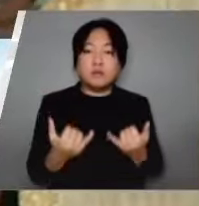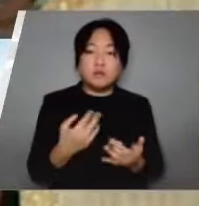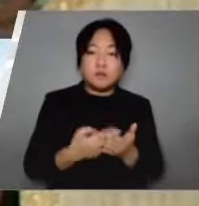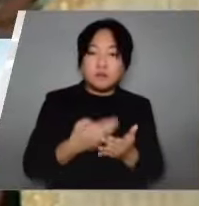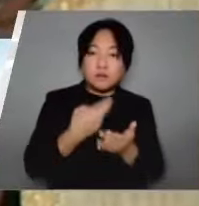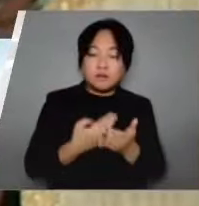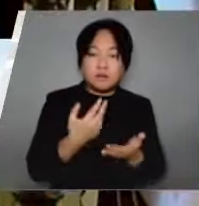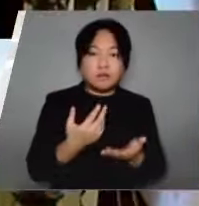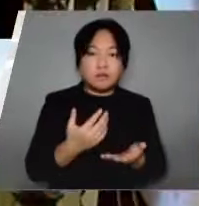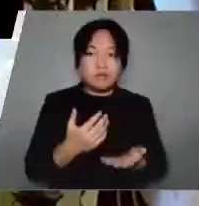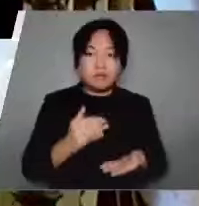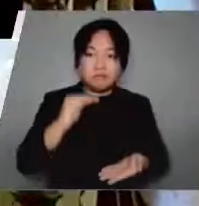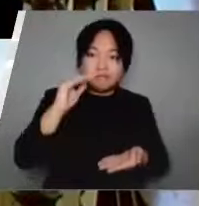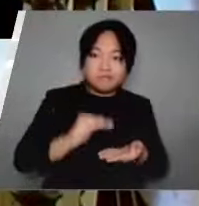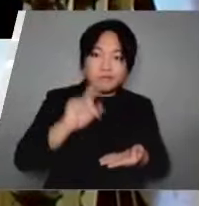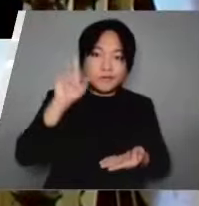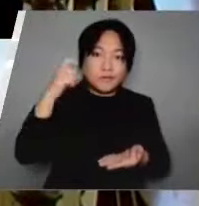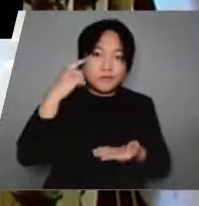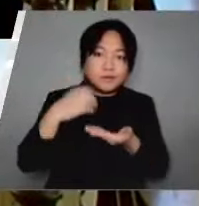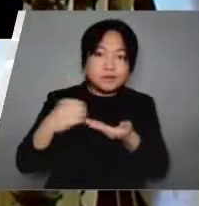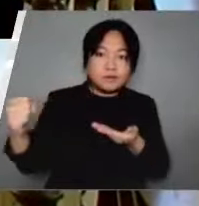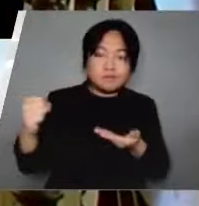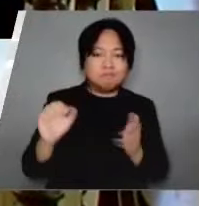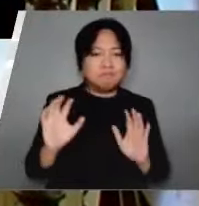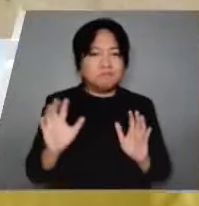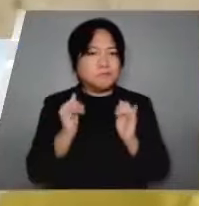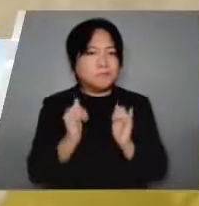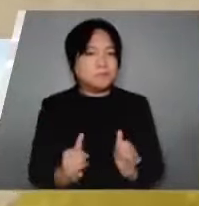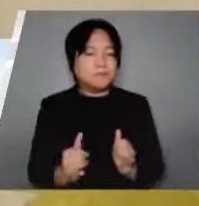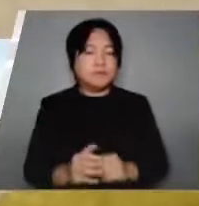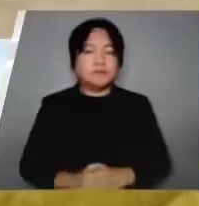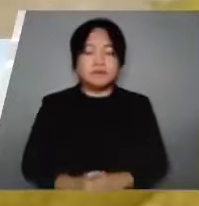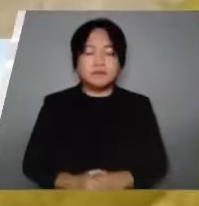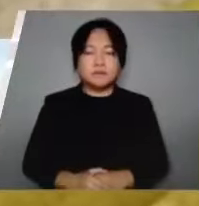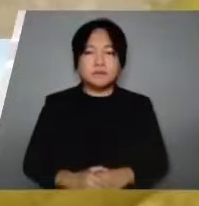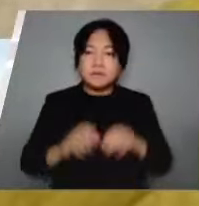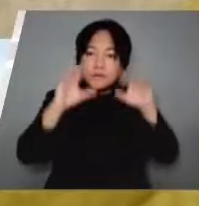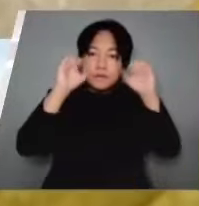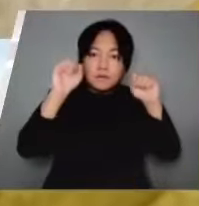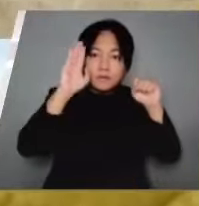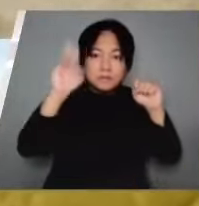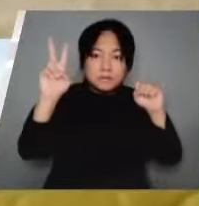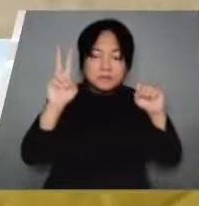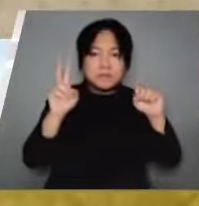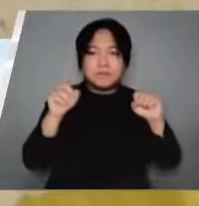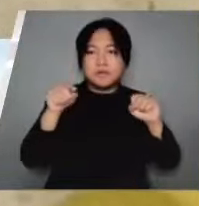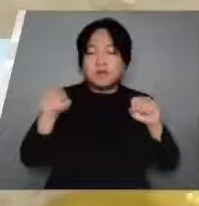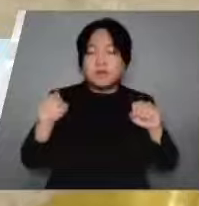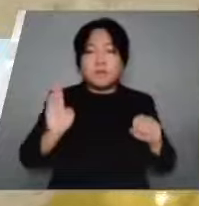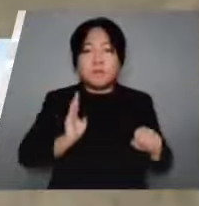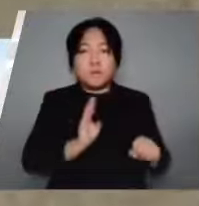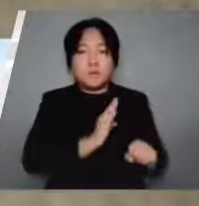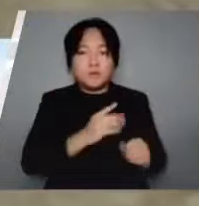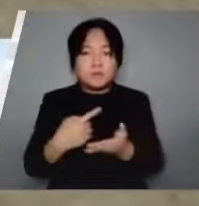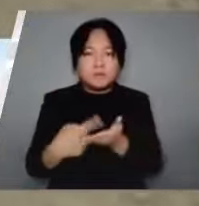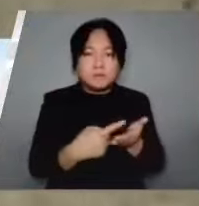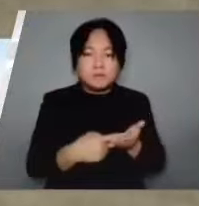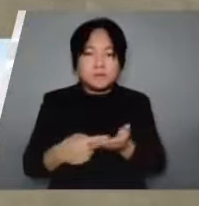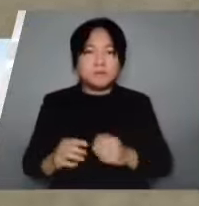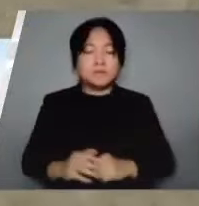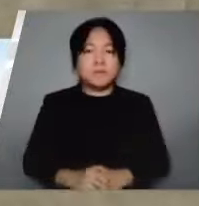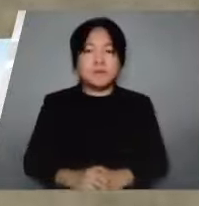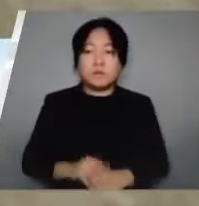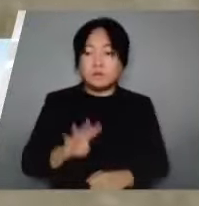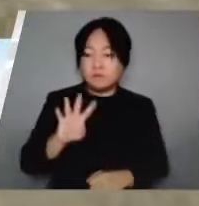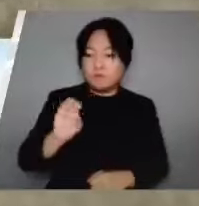napagkasunduan ni Pangulong Marcos at ng National Economic and Development Authority Board, mula 35% gagawin itong 15%. Ang target ng